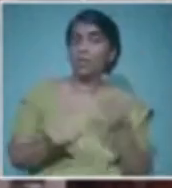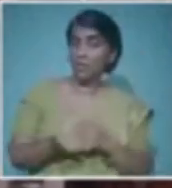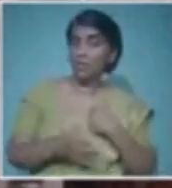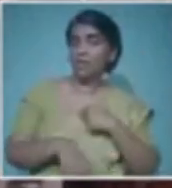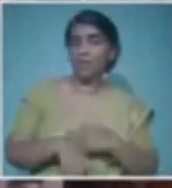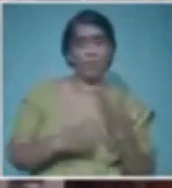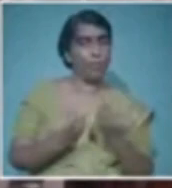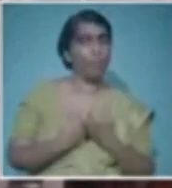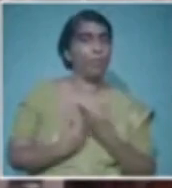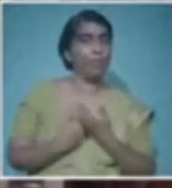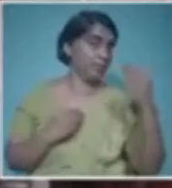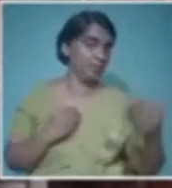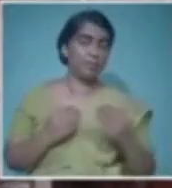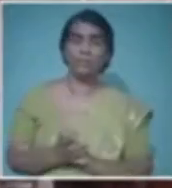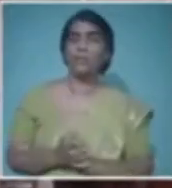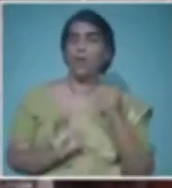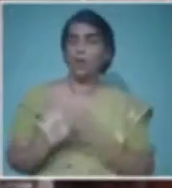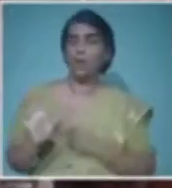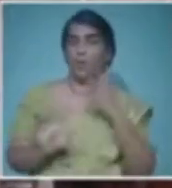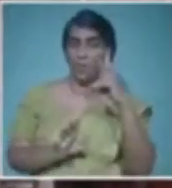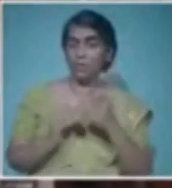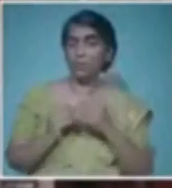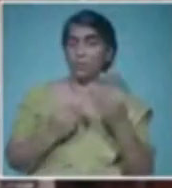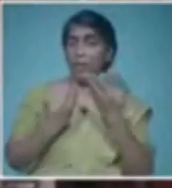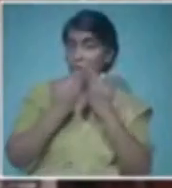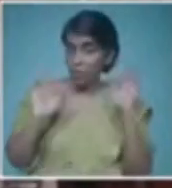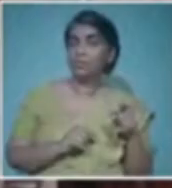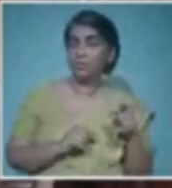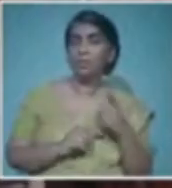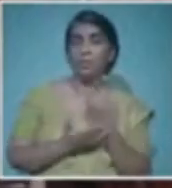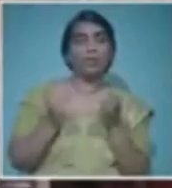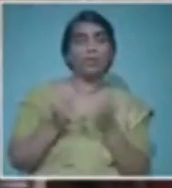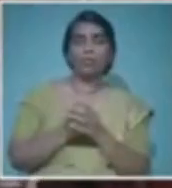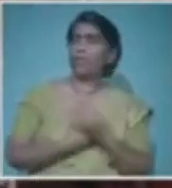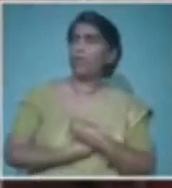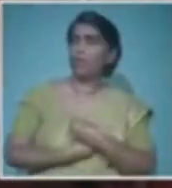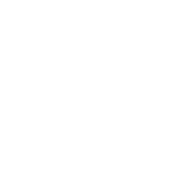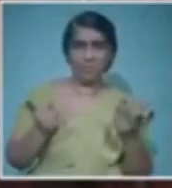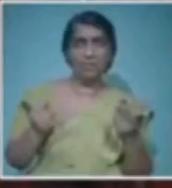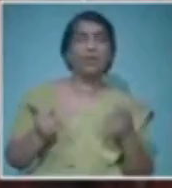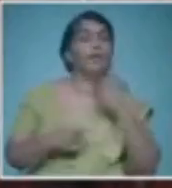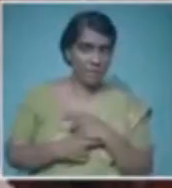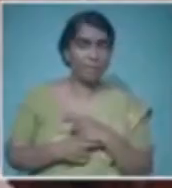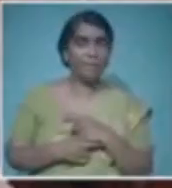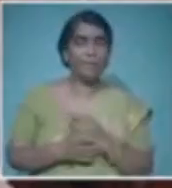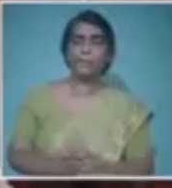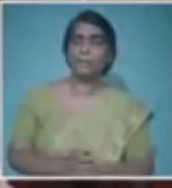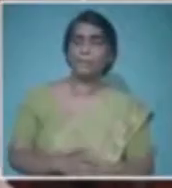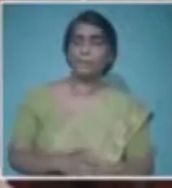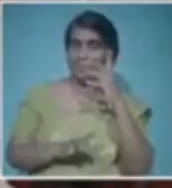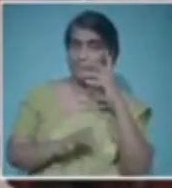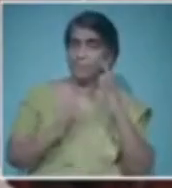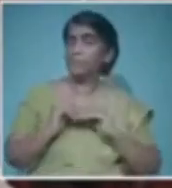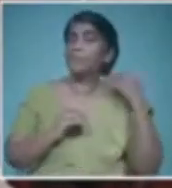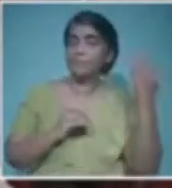ஜனாதிபதி 2.5 வருடங்களில் கலைத்தால் பொதுஜன பெருமுன கட்சியே இல்லாமல் போய்விடும். ஆகவே இந்த கட்சியை 4.5 வருடங்கள்